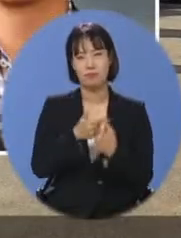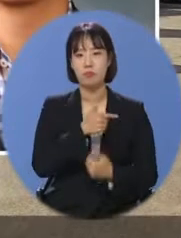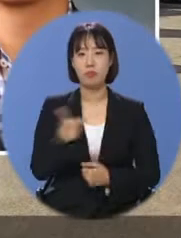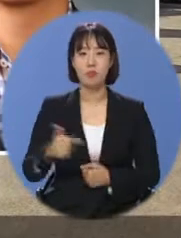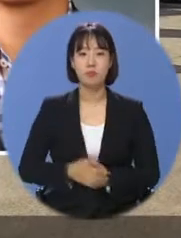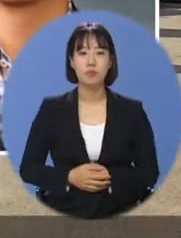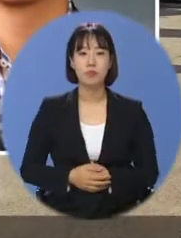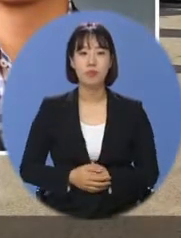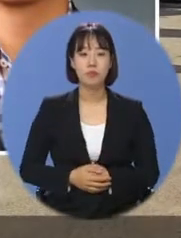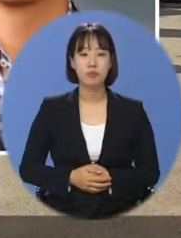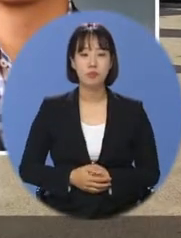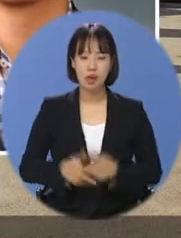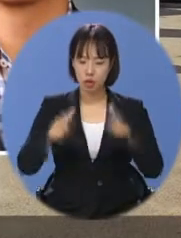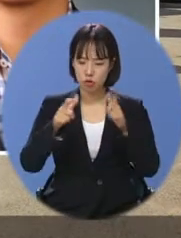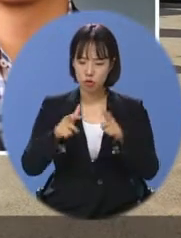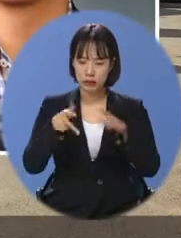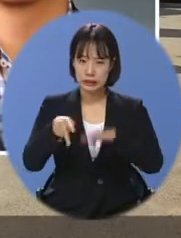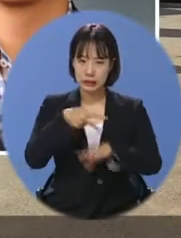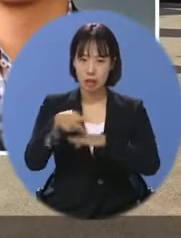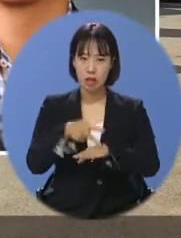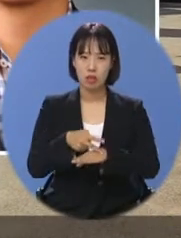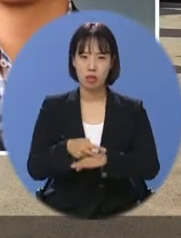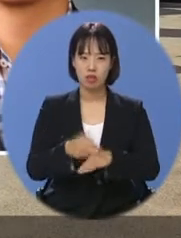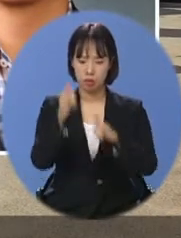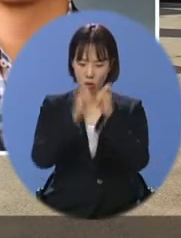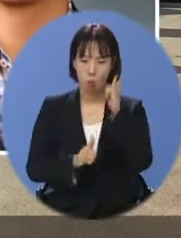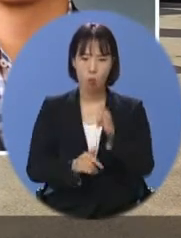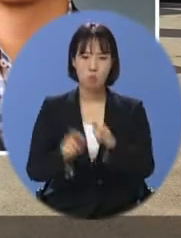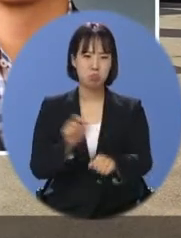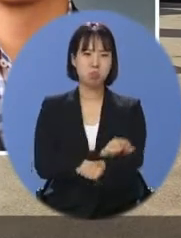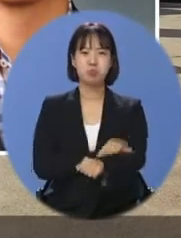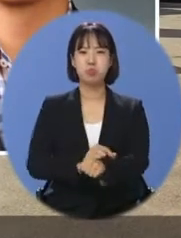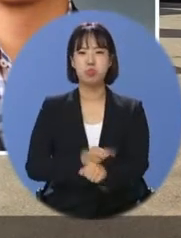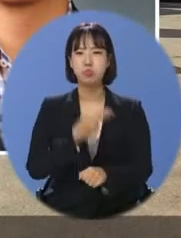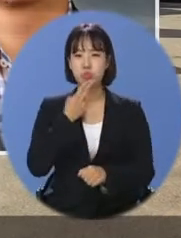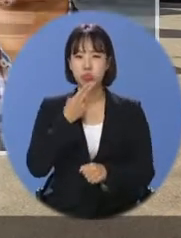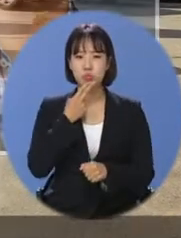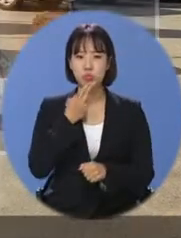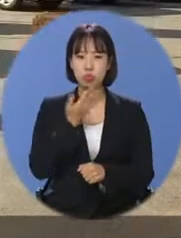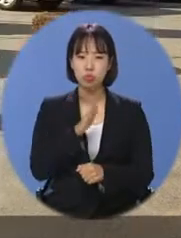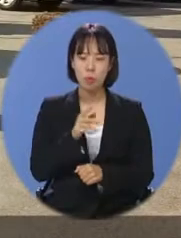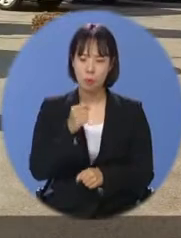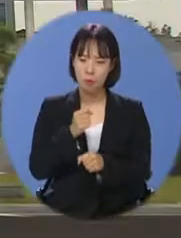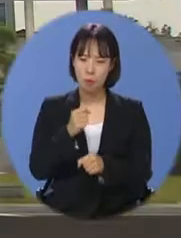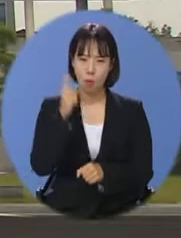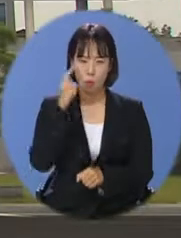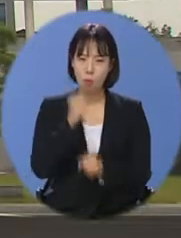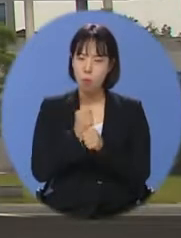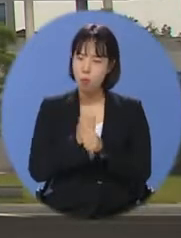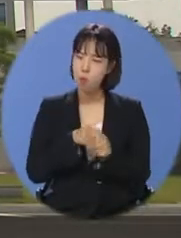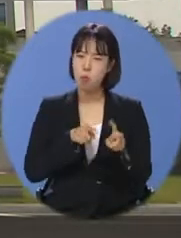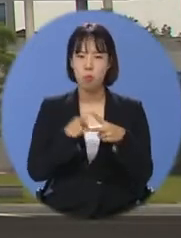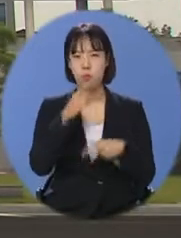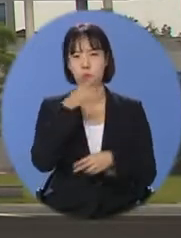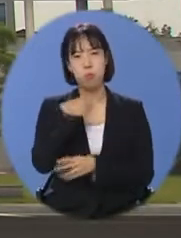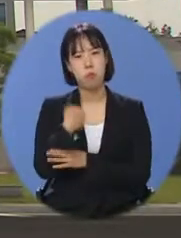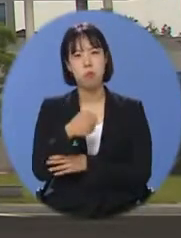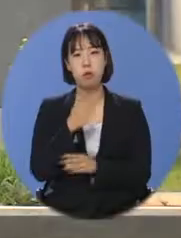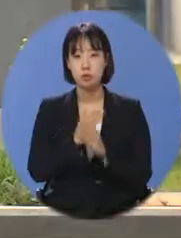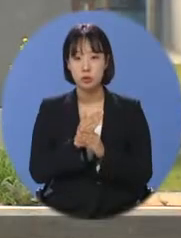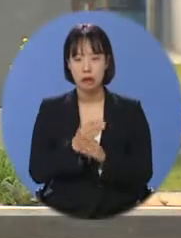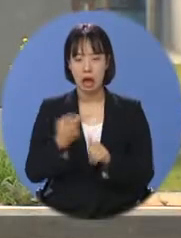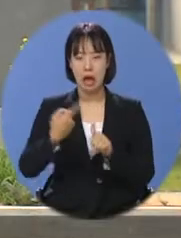역사성이나 특성이 없는 사업을 굳이 하려는 의도가 의구심이 듭니다. 비판이 일자